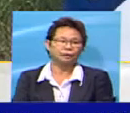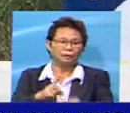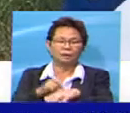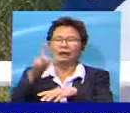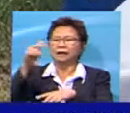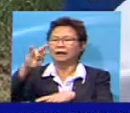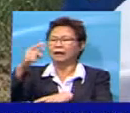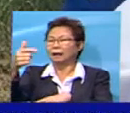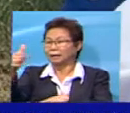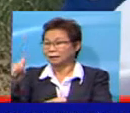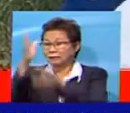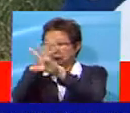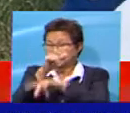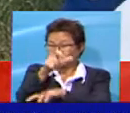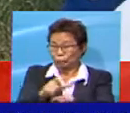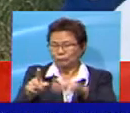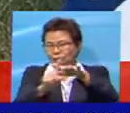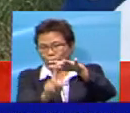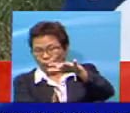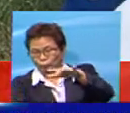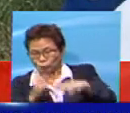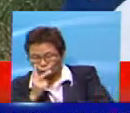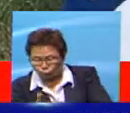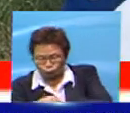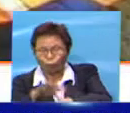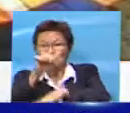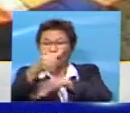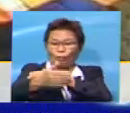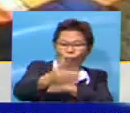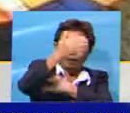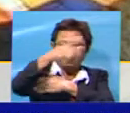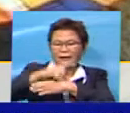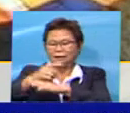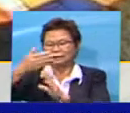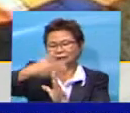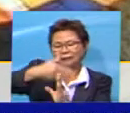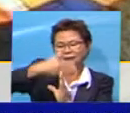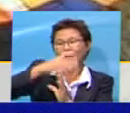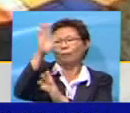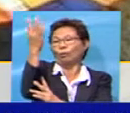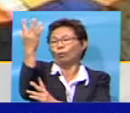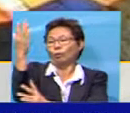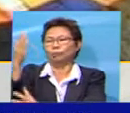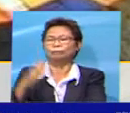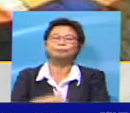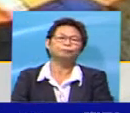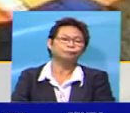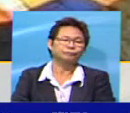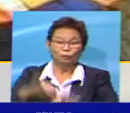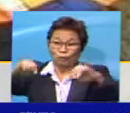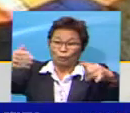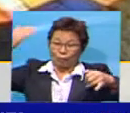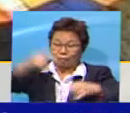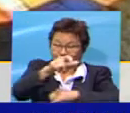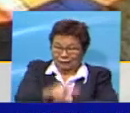sehingga Sarawak mayat seorang bangsing lemas ditemukan kira-kira 10.00 pagi tadi di celah pokok oleh penduduk setempat Jumat